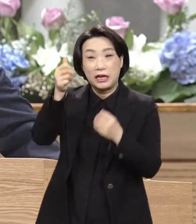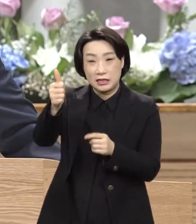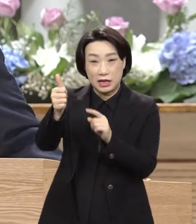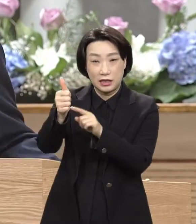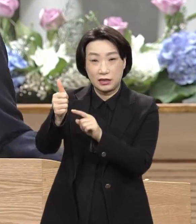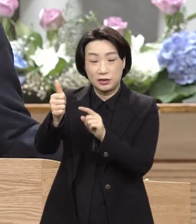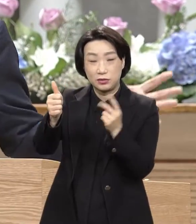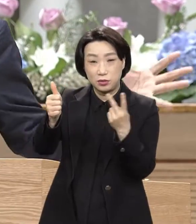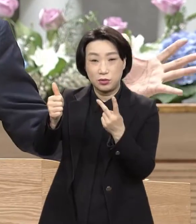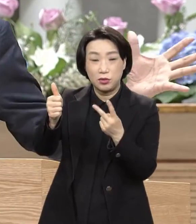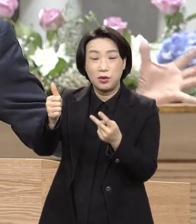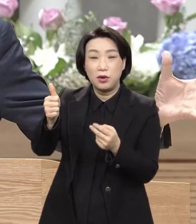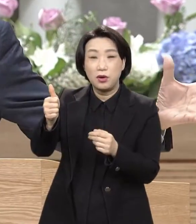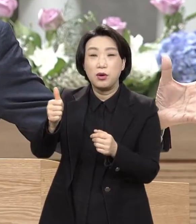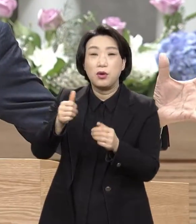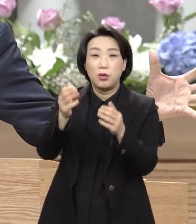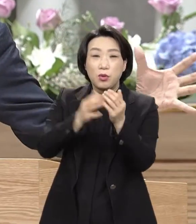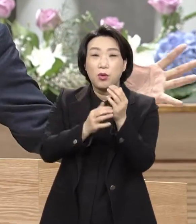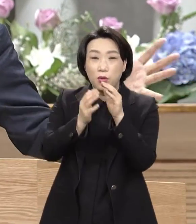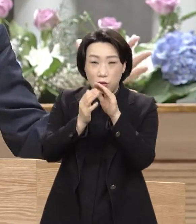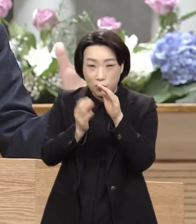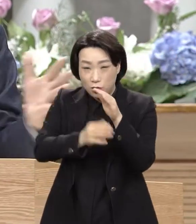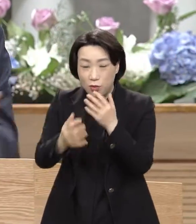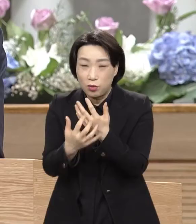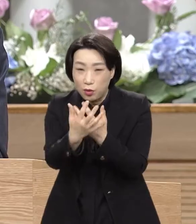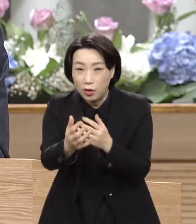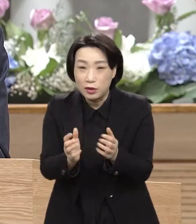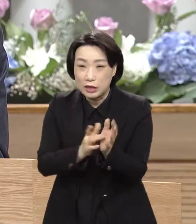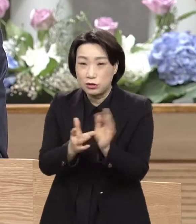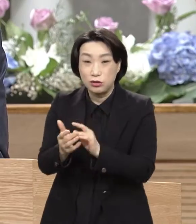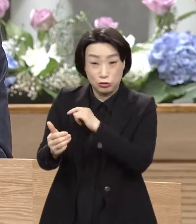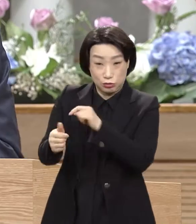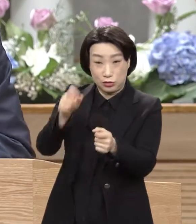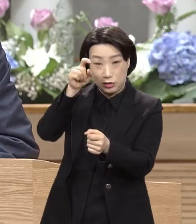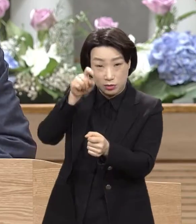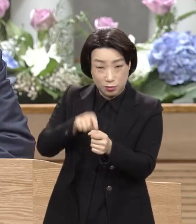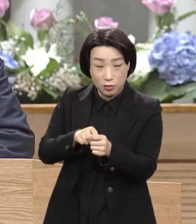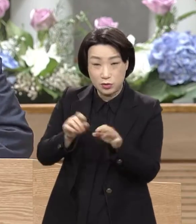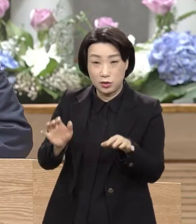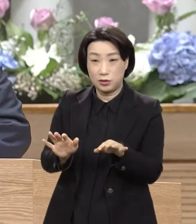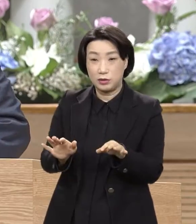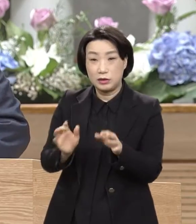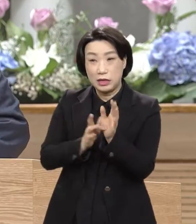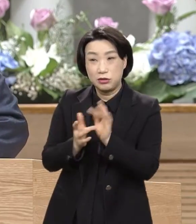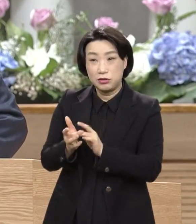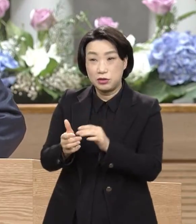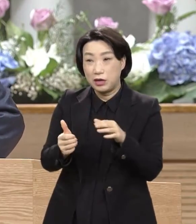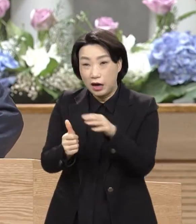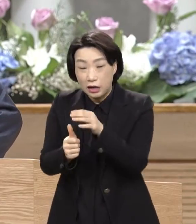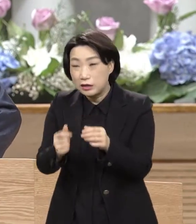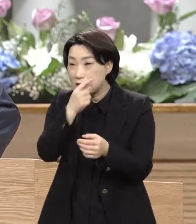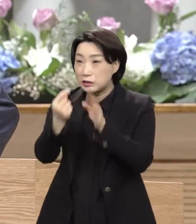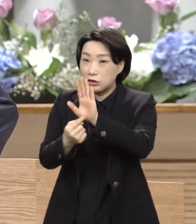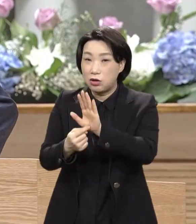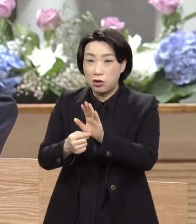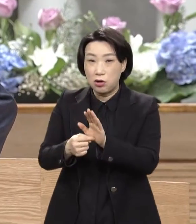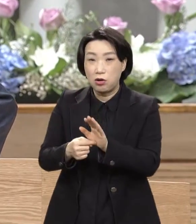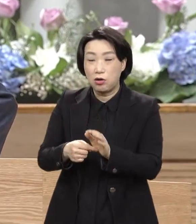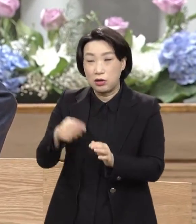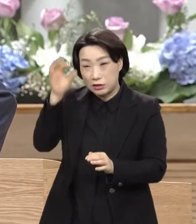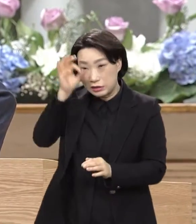대제사장과 온 공회가 예수를 죽이려고 그를 칠 증거를